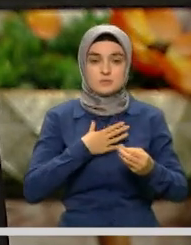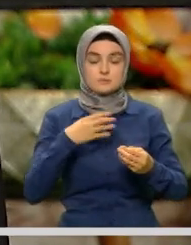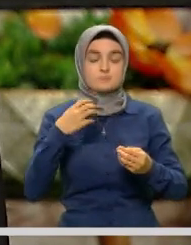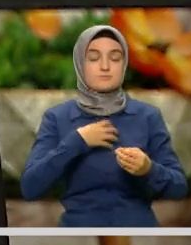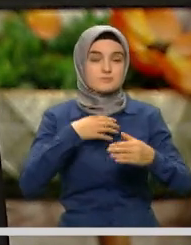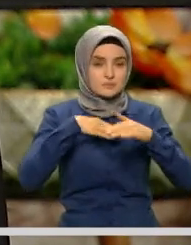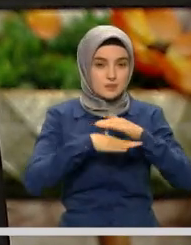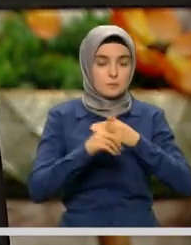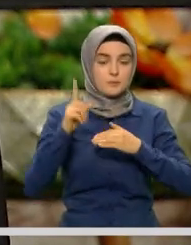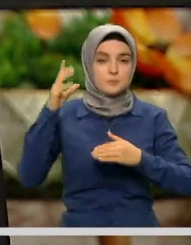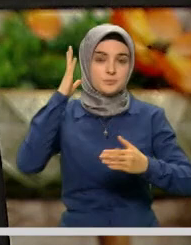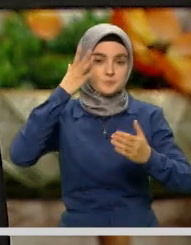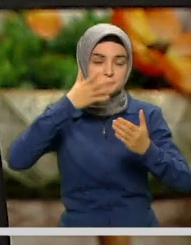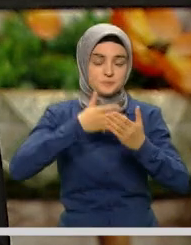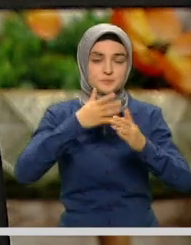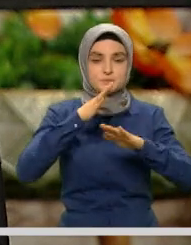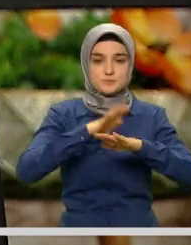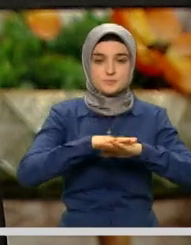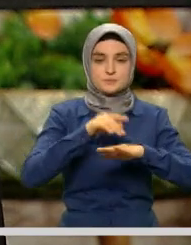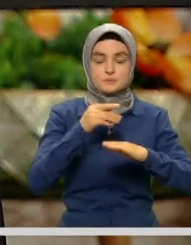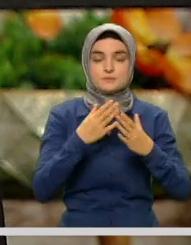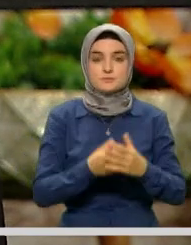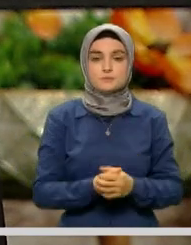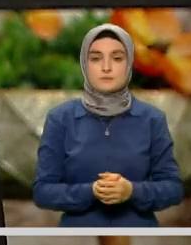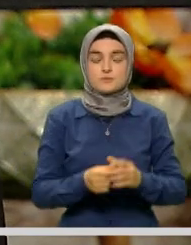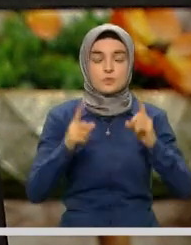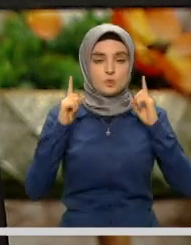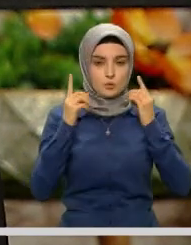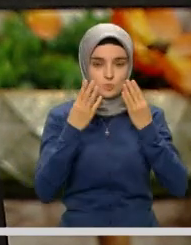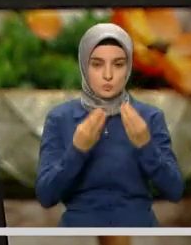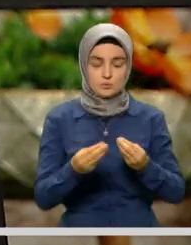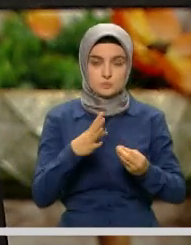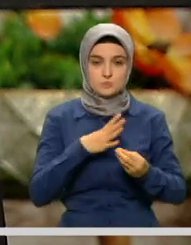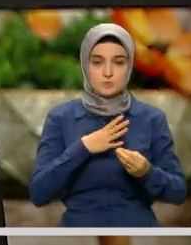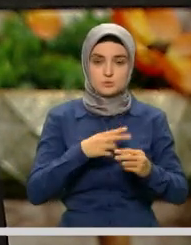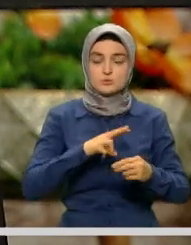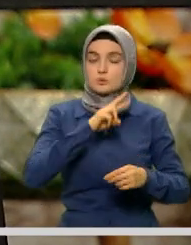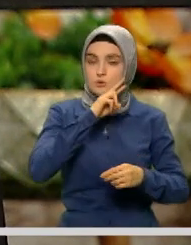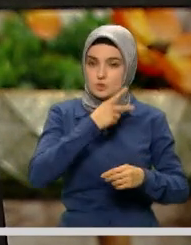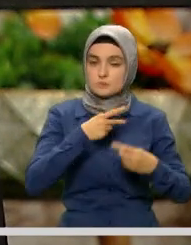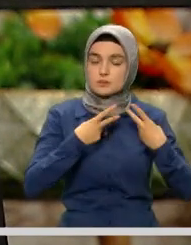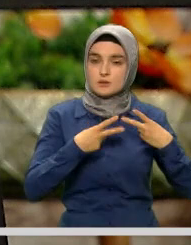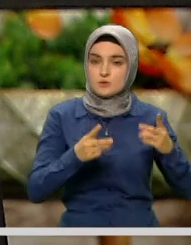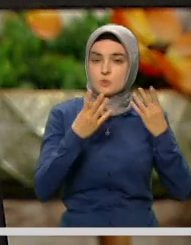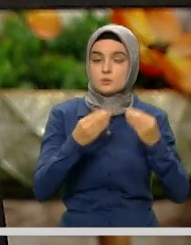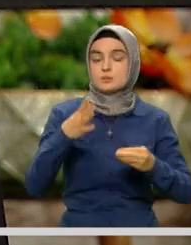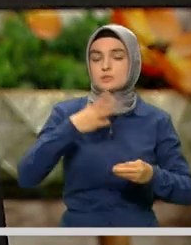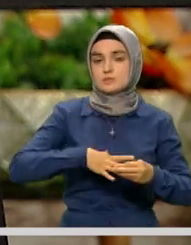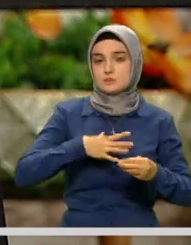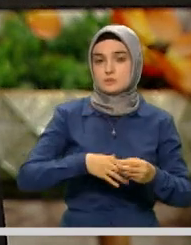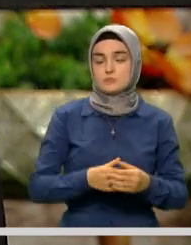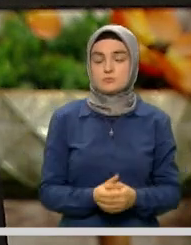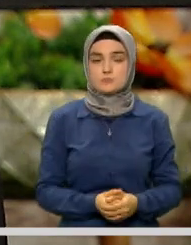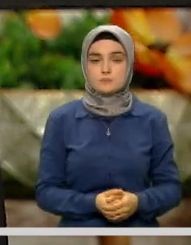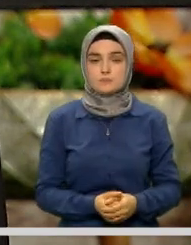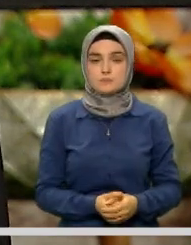ibadette bulunuyoruz. Ve buradaki asıl şeyimiz tevbe ve istiğfar aslında. Yani günahlarımızdan af ve mağfiret istiyoruz Allah-u Teala için, Allah-u